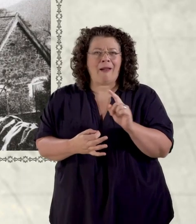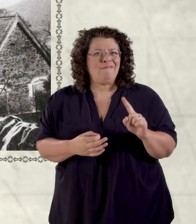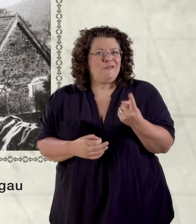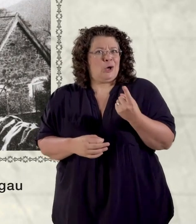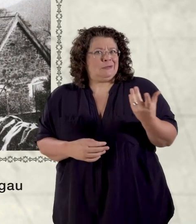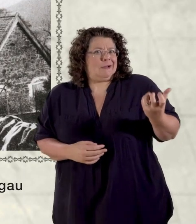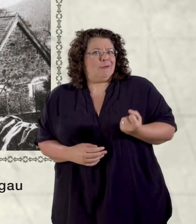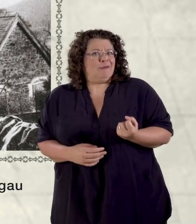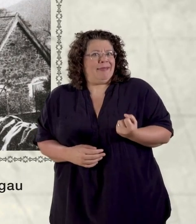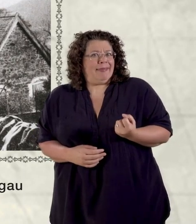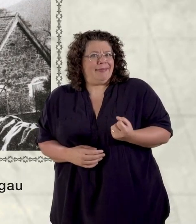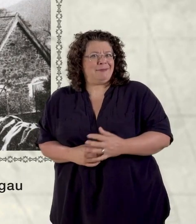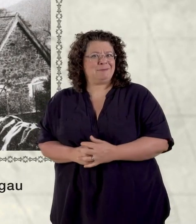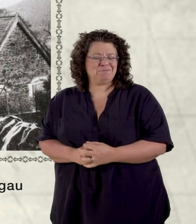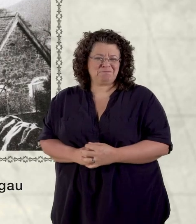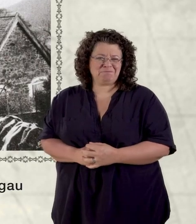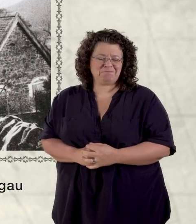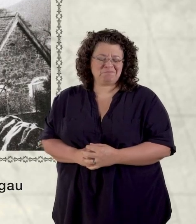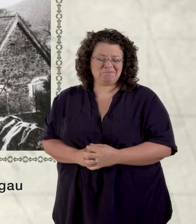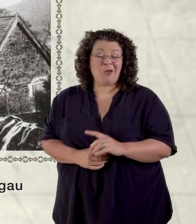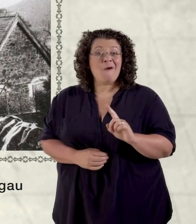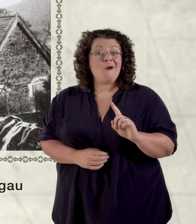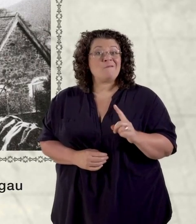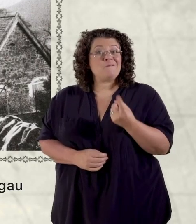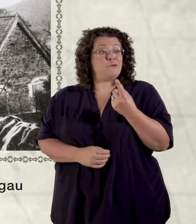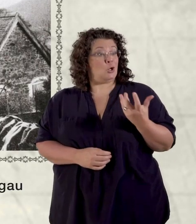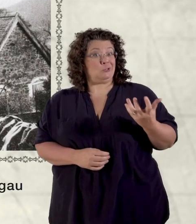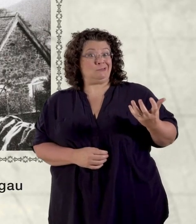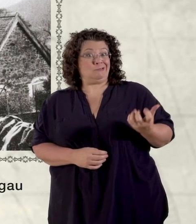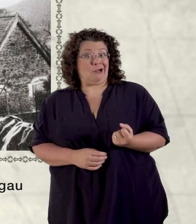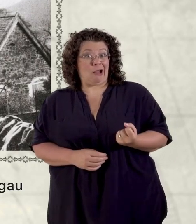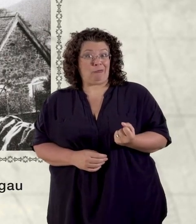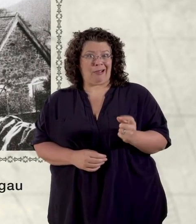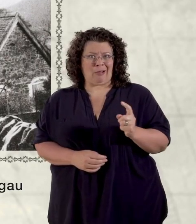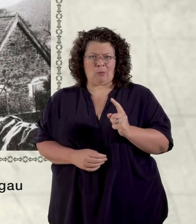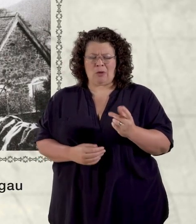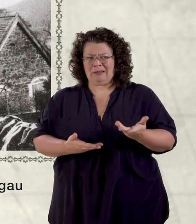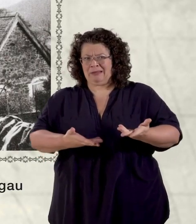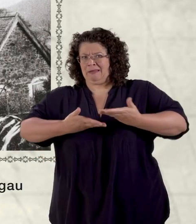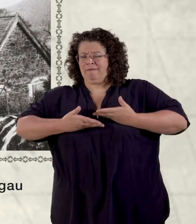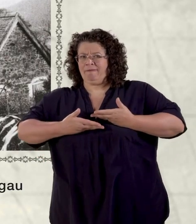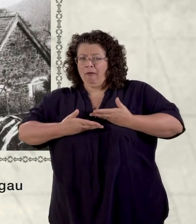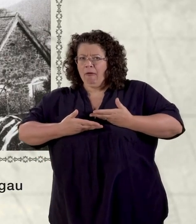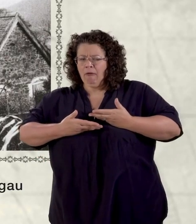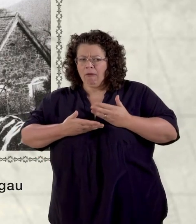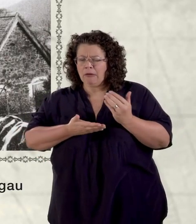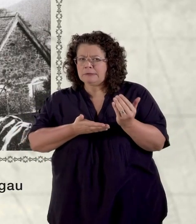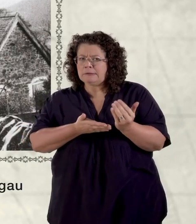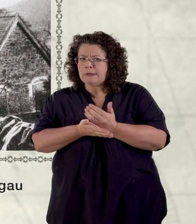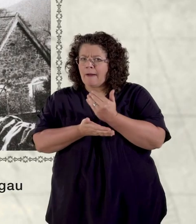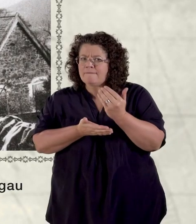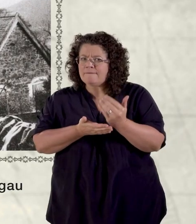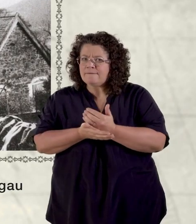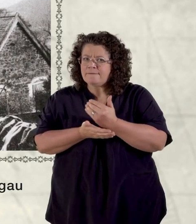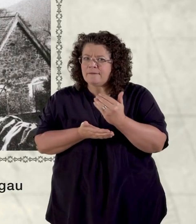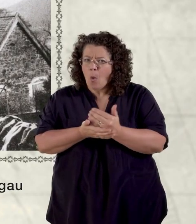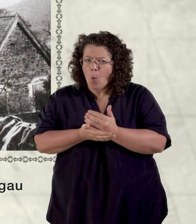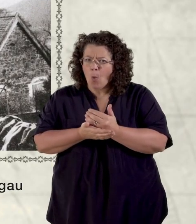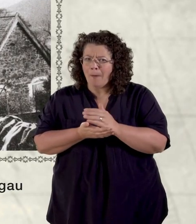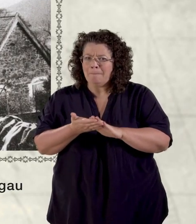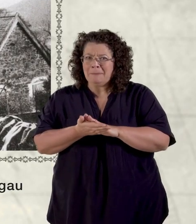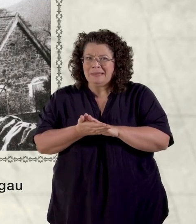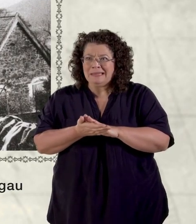Felly, roedd y cyflogau yn cynnig ciniogau, ac roedd y